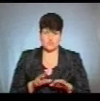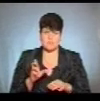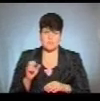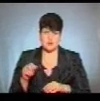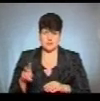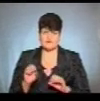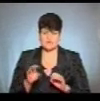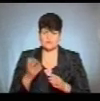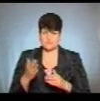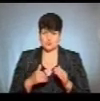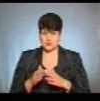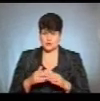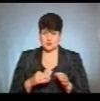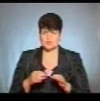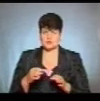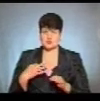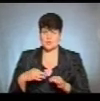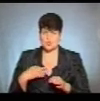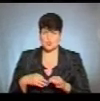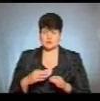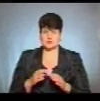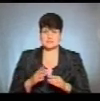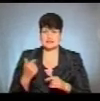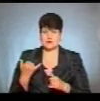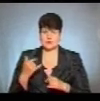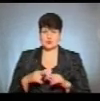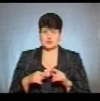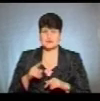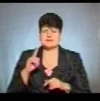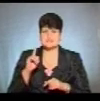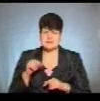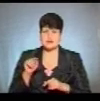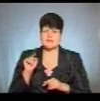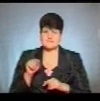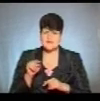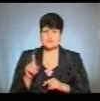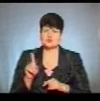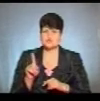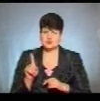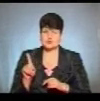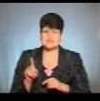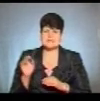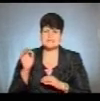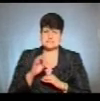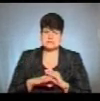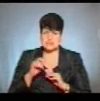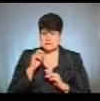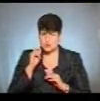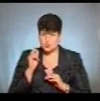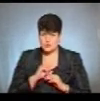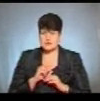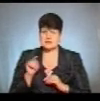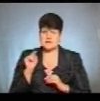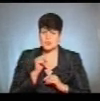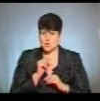руки сорочку до Володимира Балуха, для його родини. Хай знає він, що Західна Україна